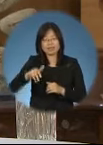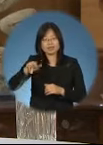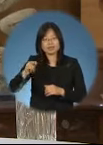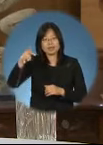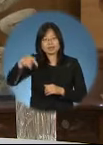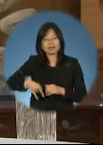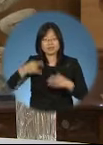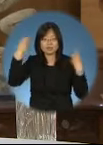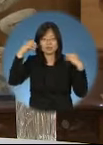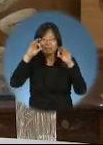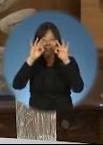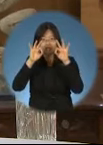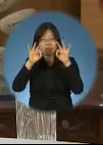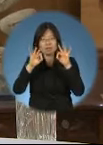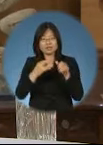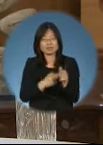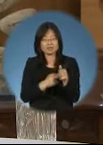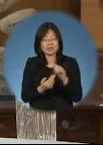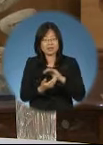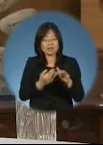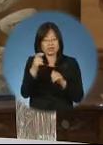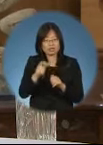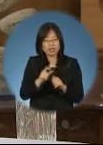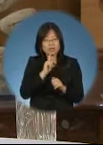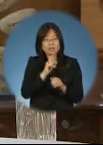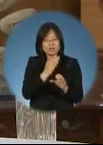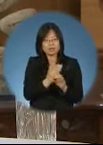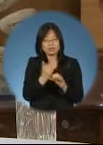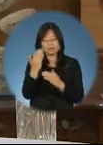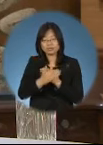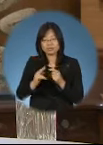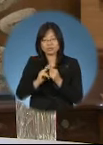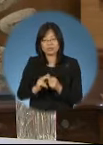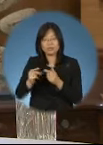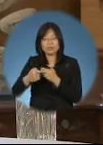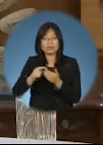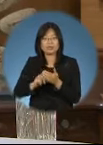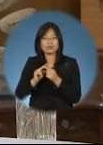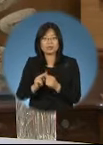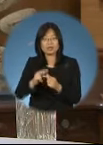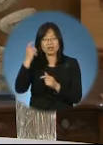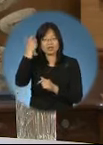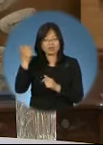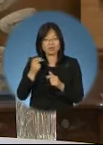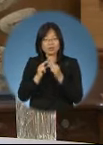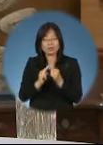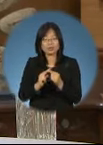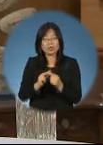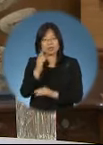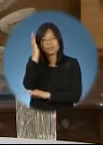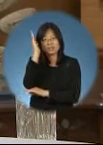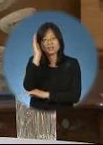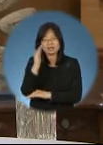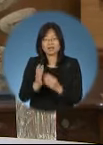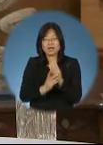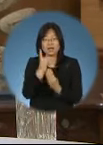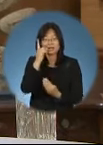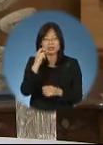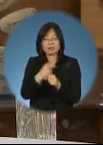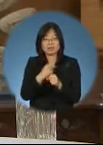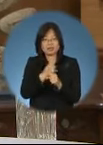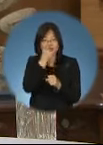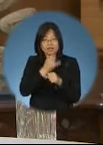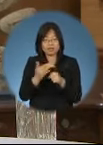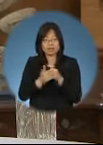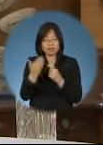전위무용 이런 것은 선생님 아까도 강조하신 몸과 마음과 영혼과 메시지가 하나가 되는, 그래서